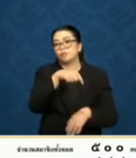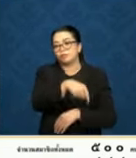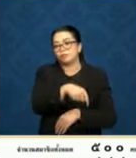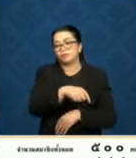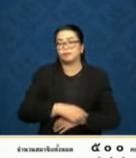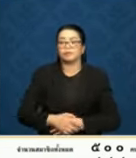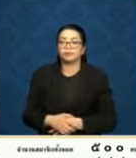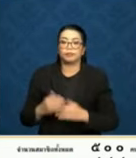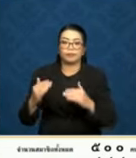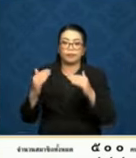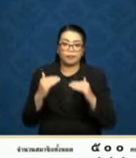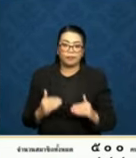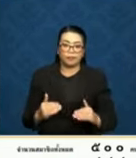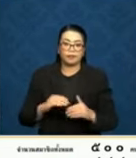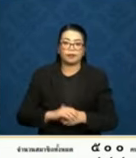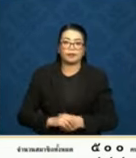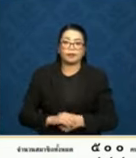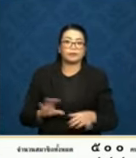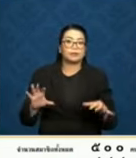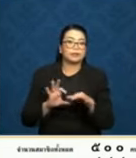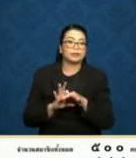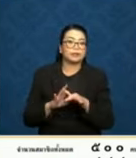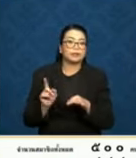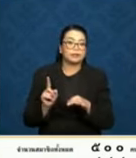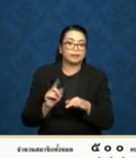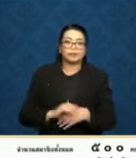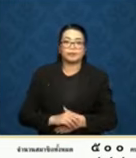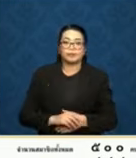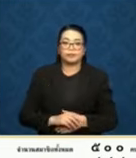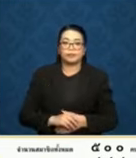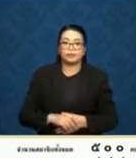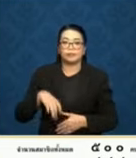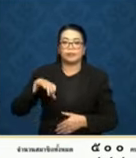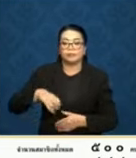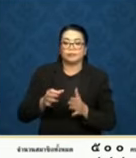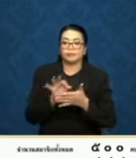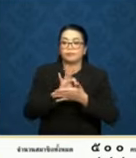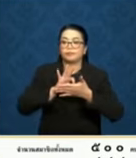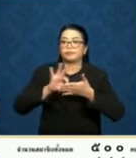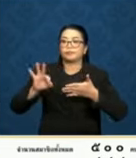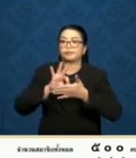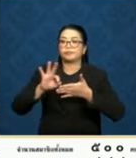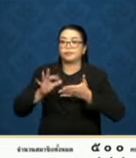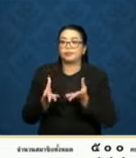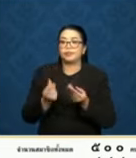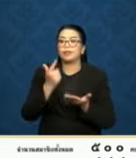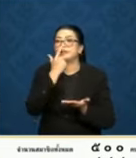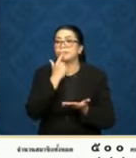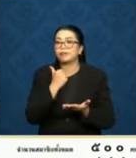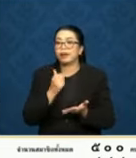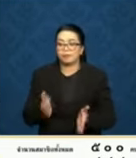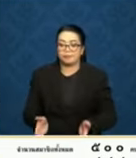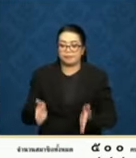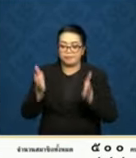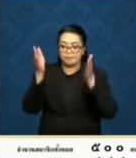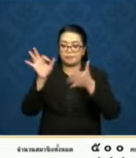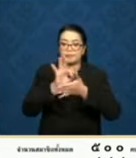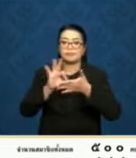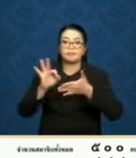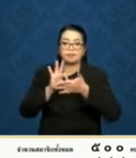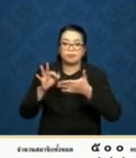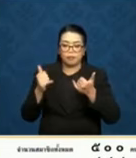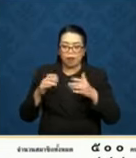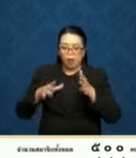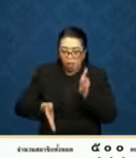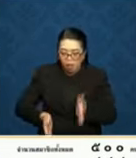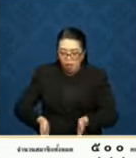ต่ประเด็นต่อมาคัพระทานครับเกี่วกับเรื่องของฟลาท Investment Engine ที่มโอกา